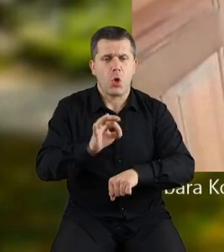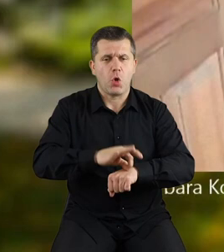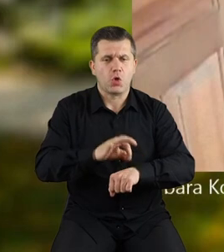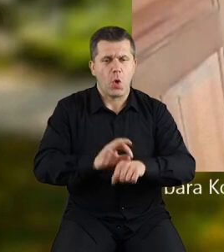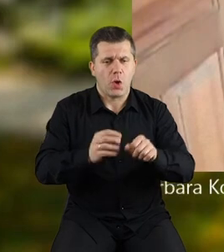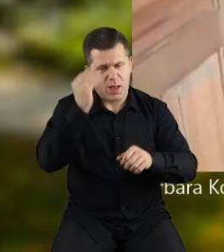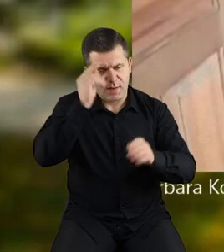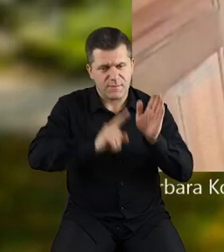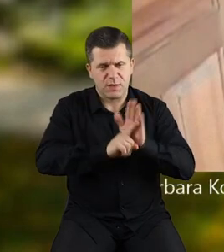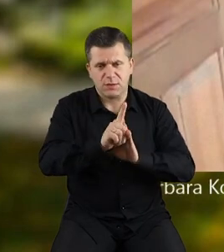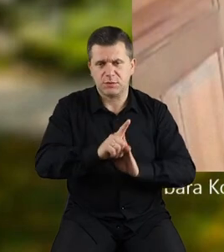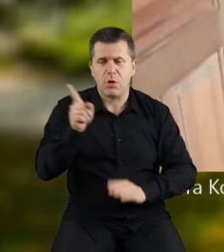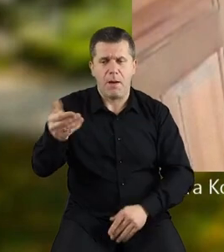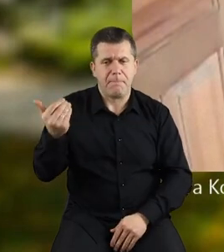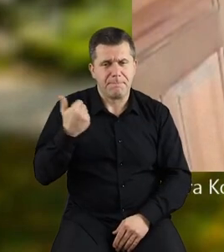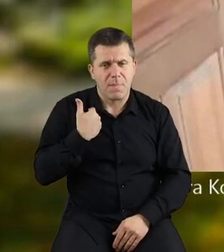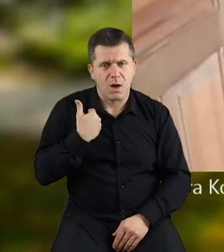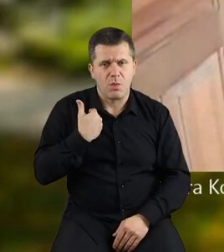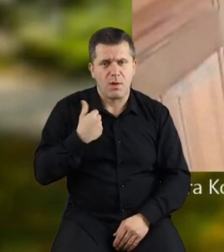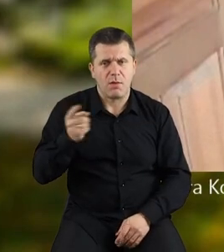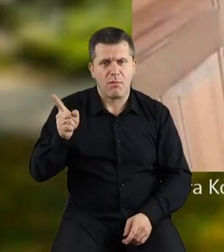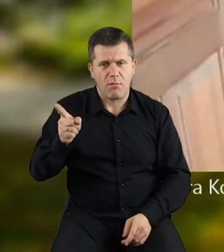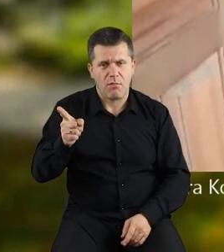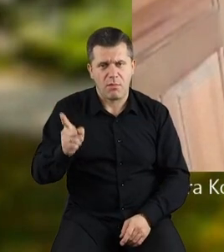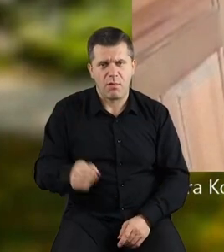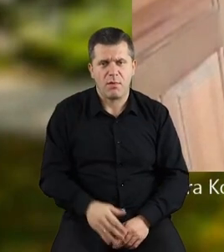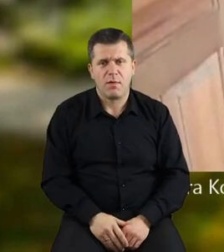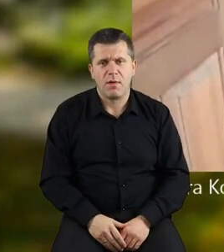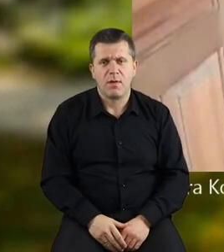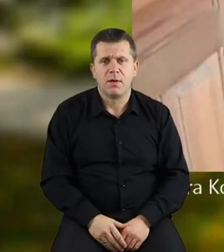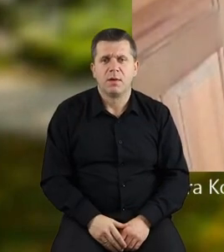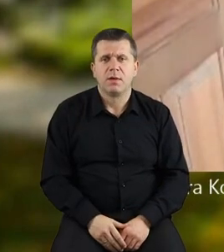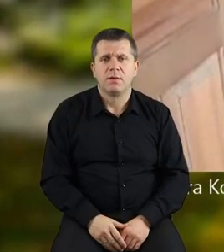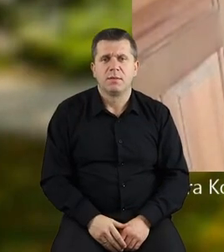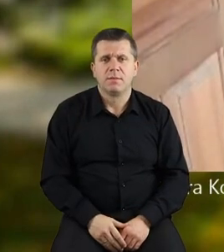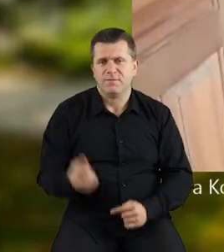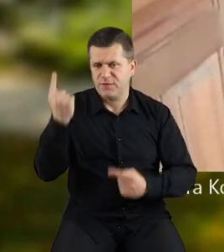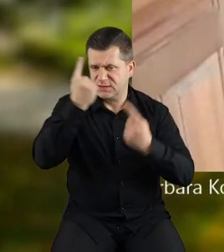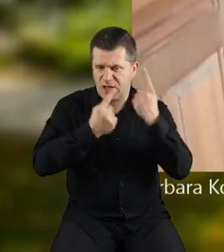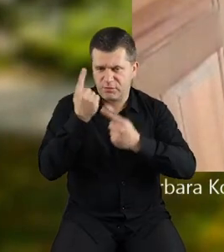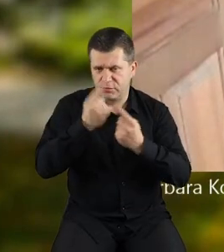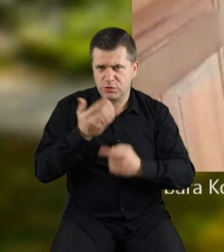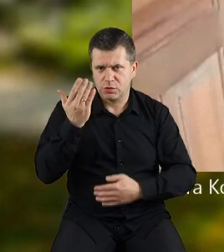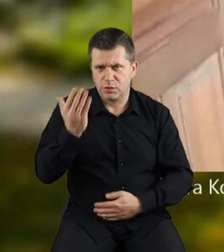doktoratem, była także wyznawczynią